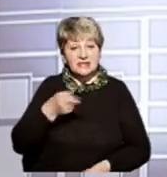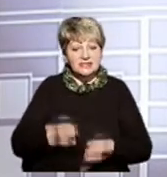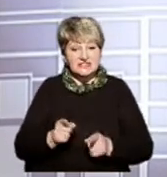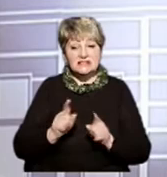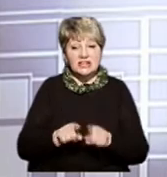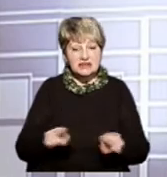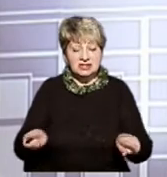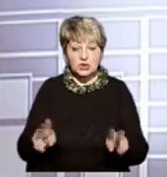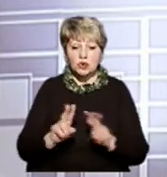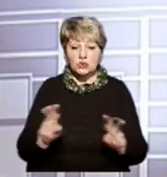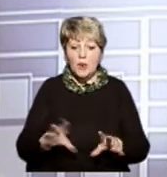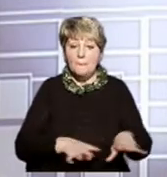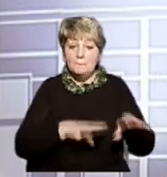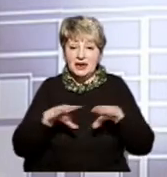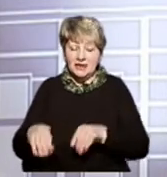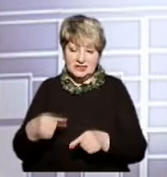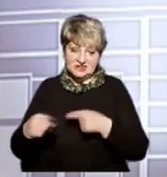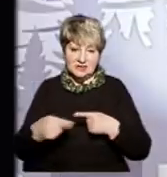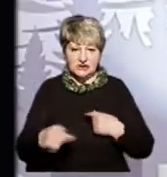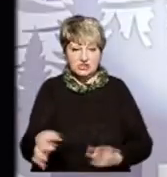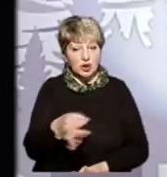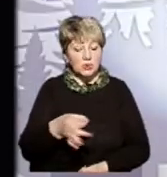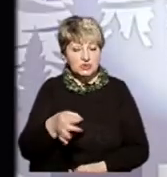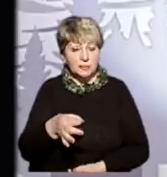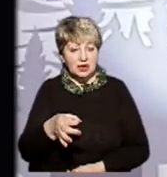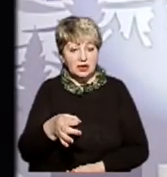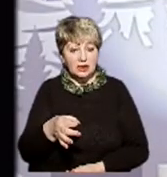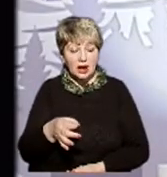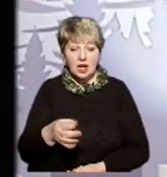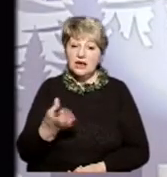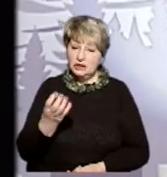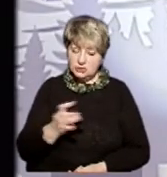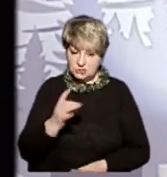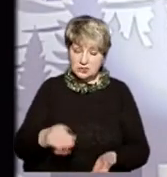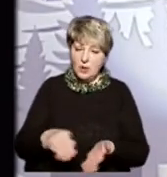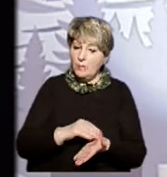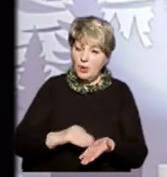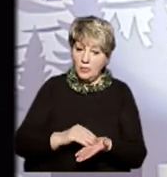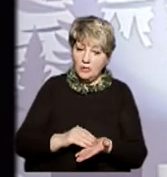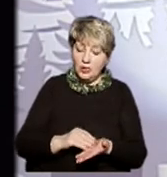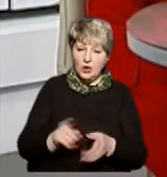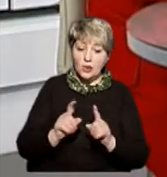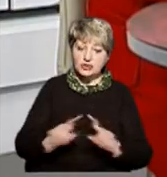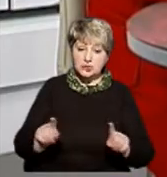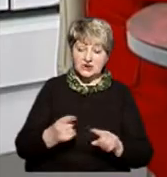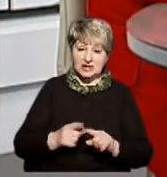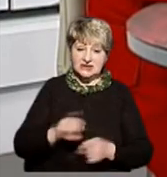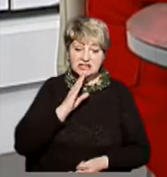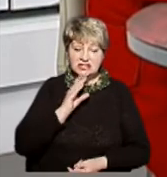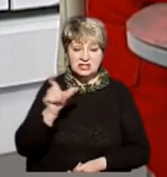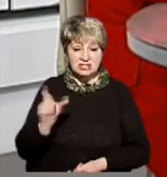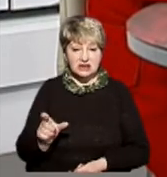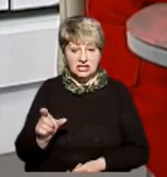які переїхали з інших областей. Особливо, я ще повторюся, що особливо це жінки з Київської